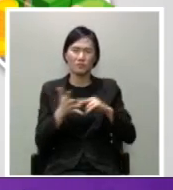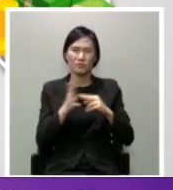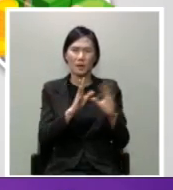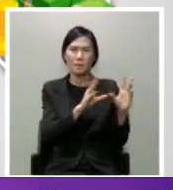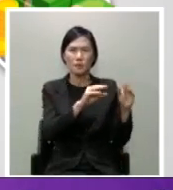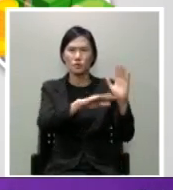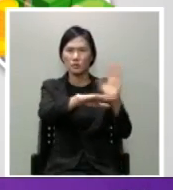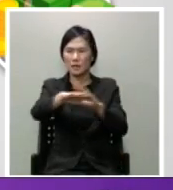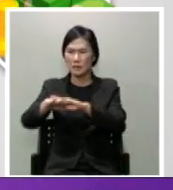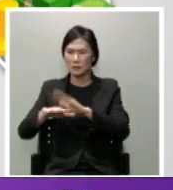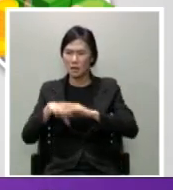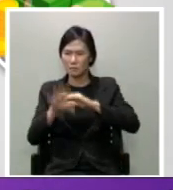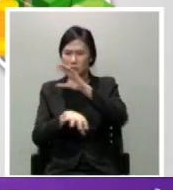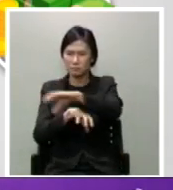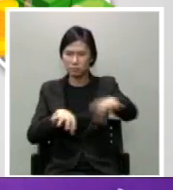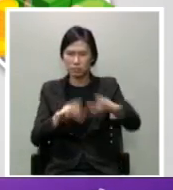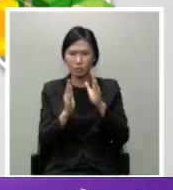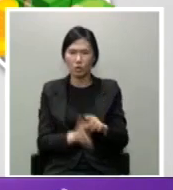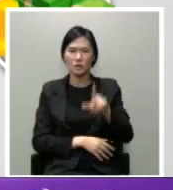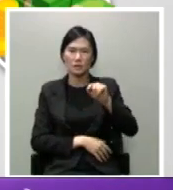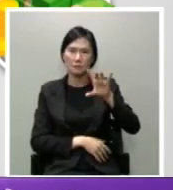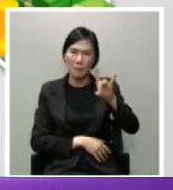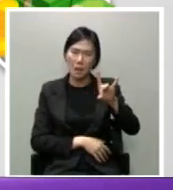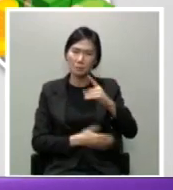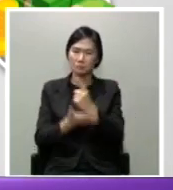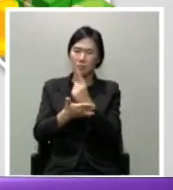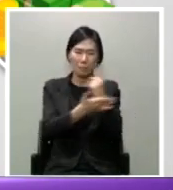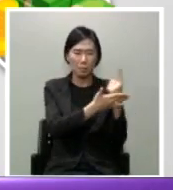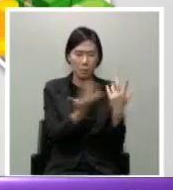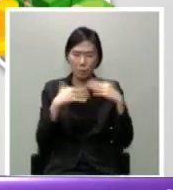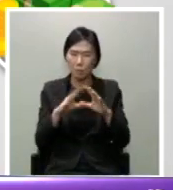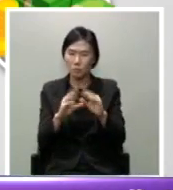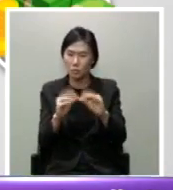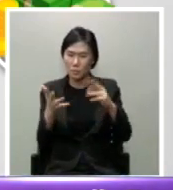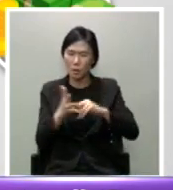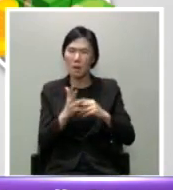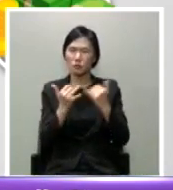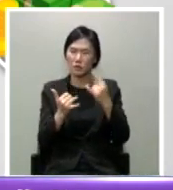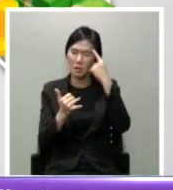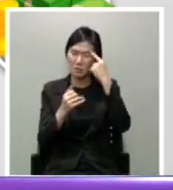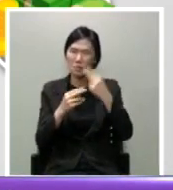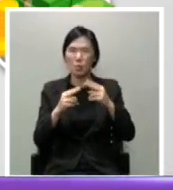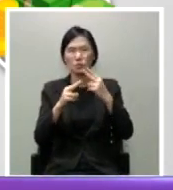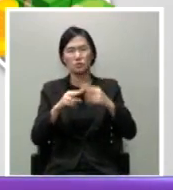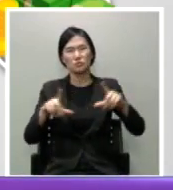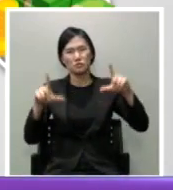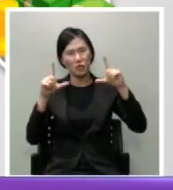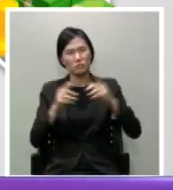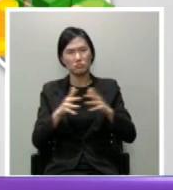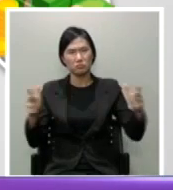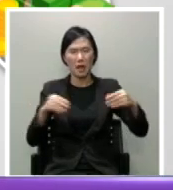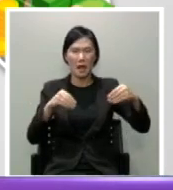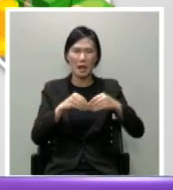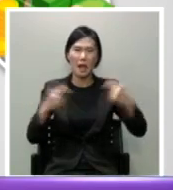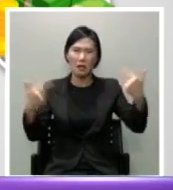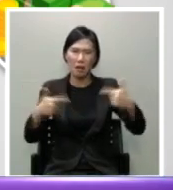ม28หน่วยงาน28คน8หน่วยงานได้ยังไงครับเพราะเรื่องมันใหญ่แล้วล่ะครับใหญ่ขนาดจะเกิดสงครามการ